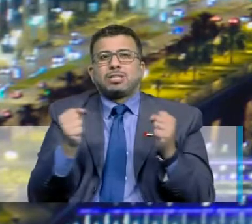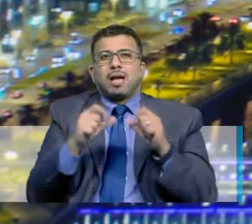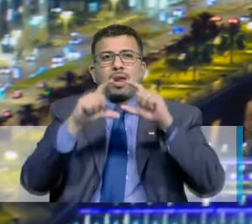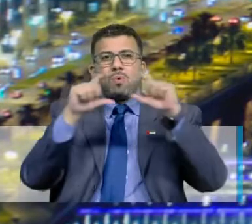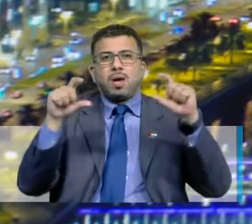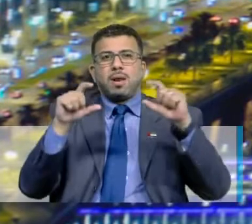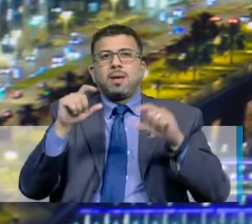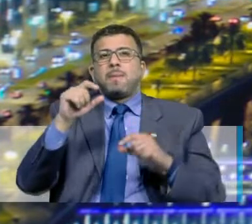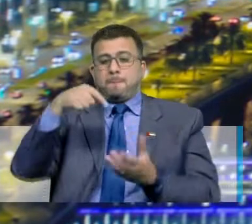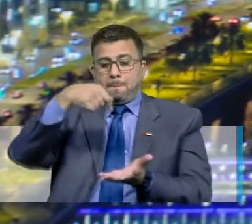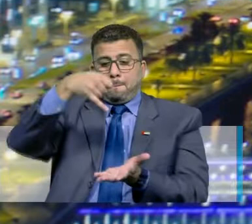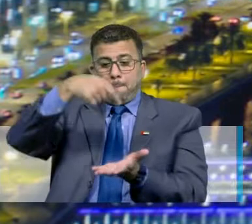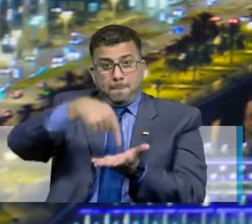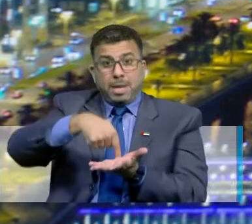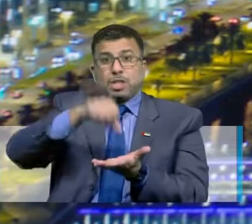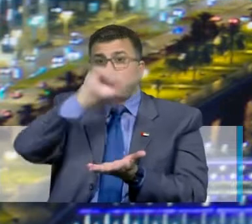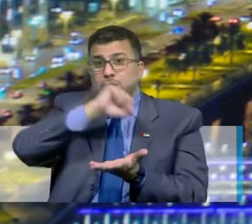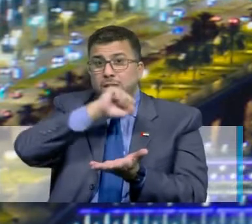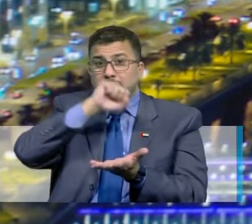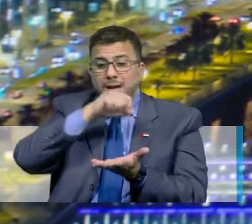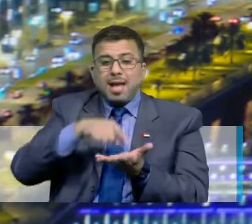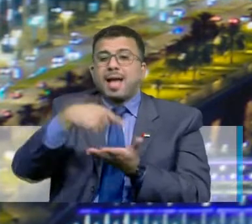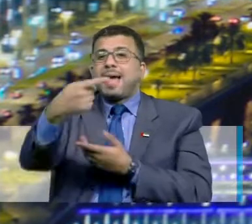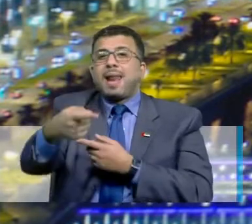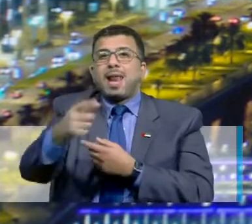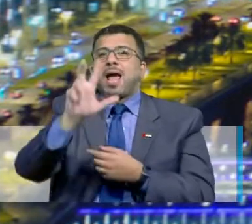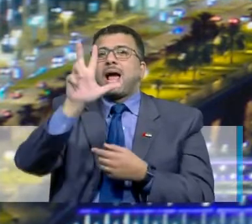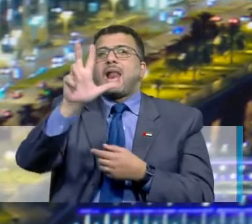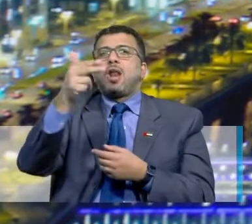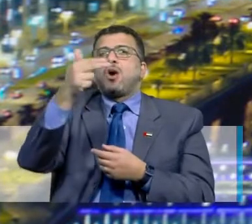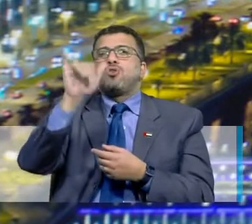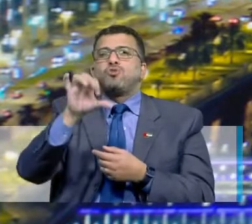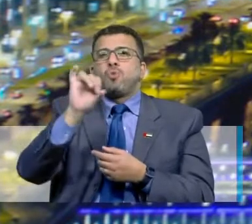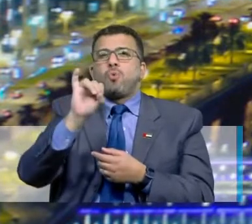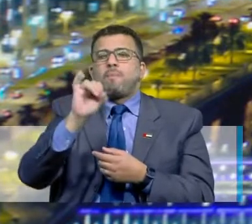تحت عنوان من الشارقة إلى الغيوم، والذي يستمر حتى